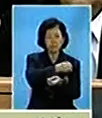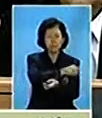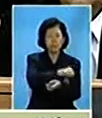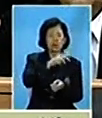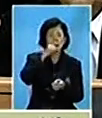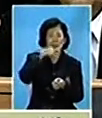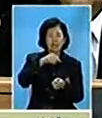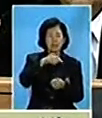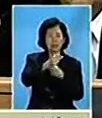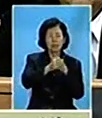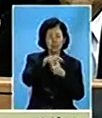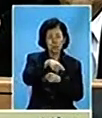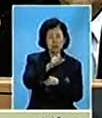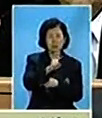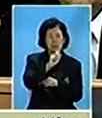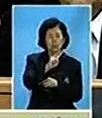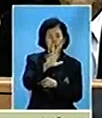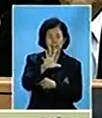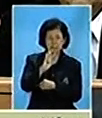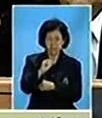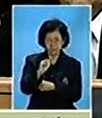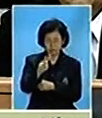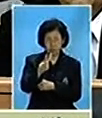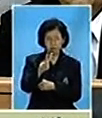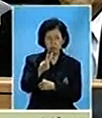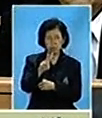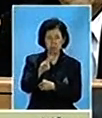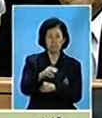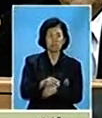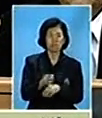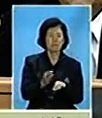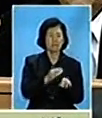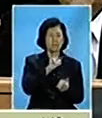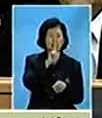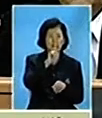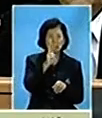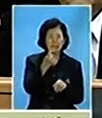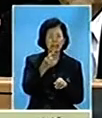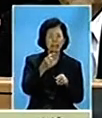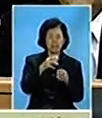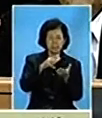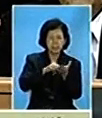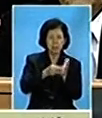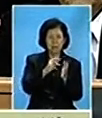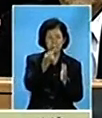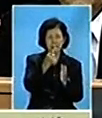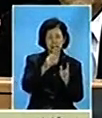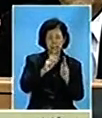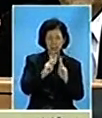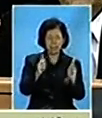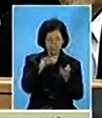พ.ศ. 2542นะครับการถามประเด็นต่อไปในนิยามใหม่ที่ท่านกรรมาธิการเขียนไว้เนี่ยนะ